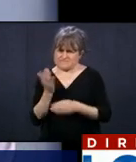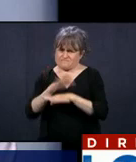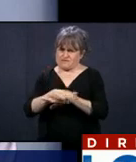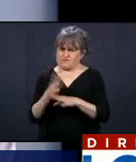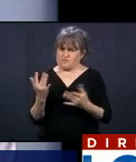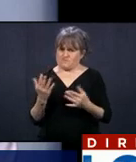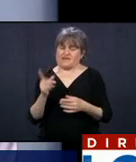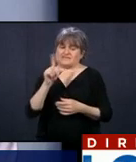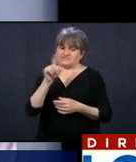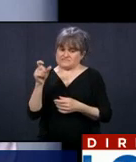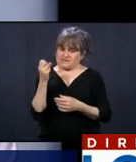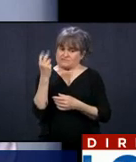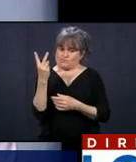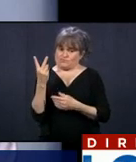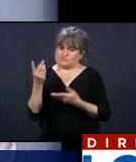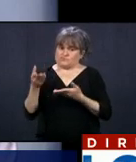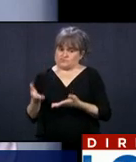total de